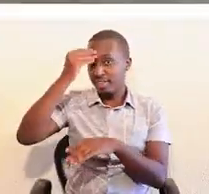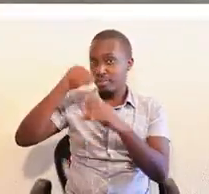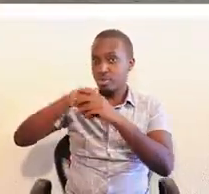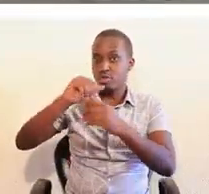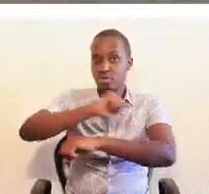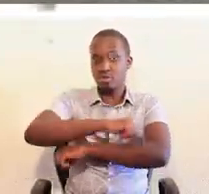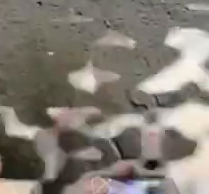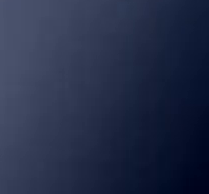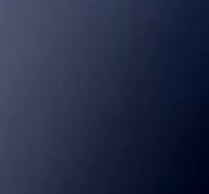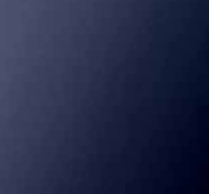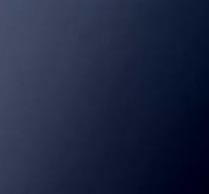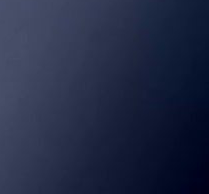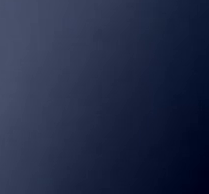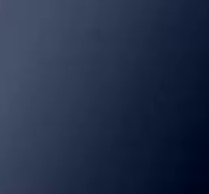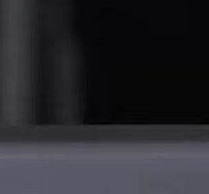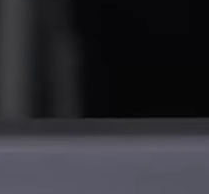ibyiza ngo yanyigishe